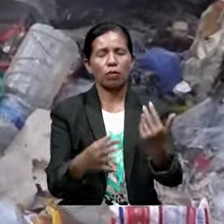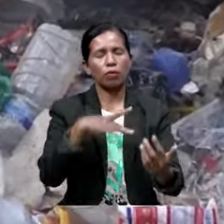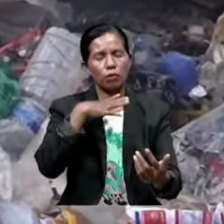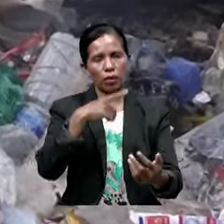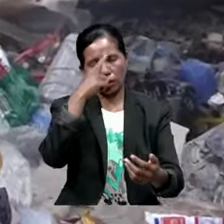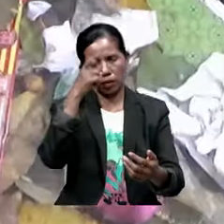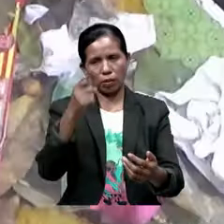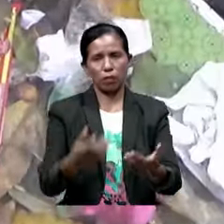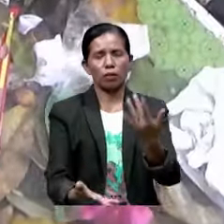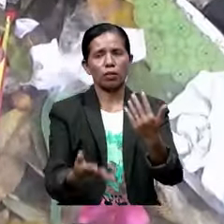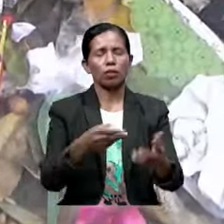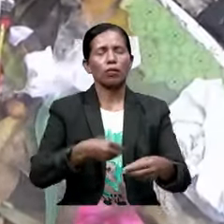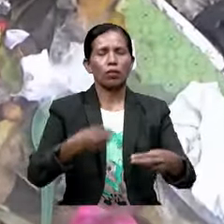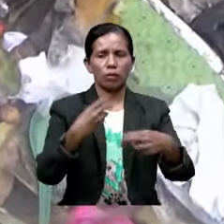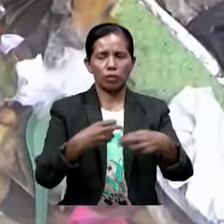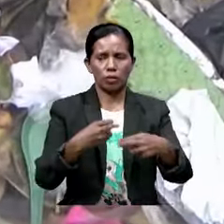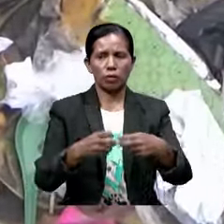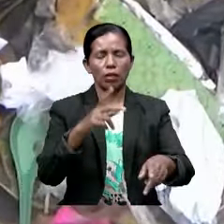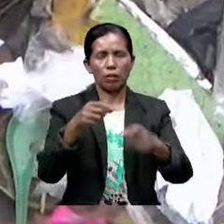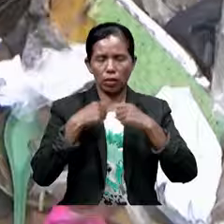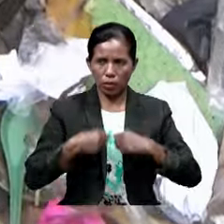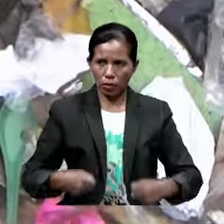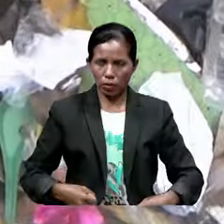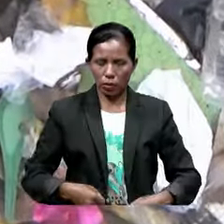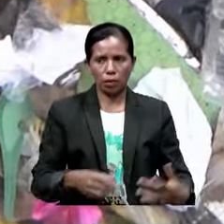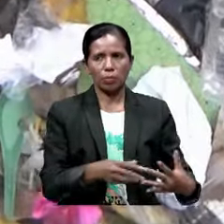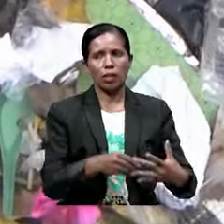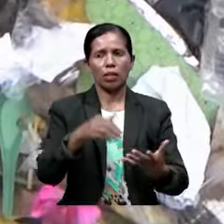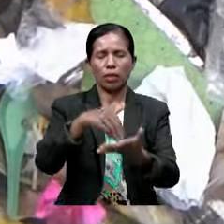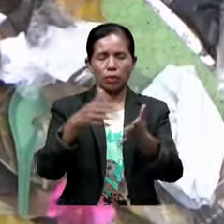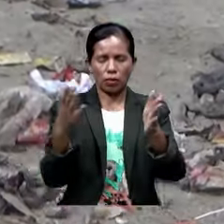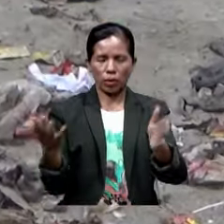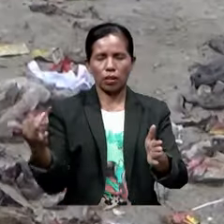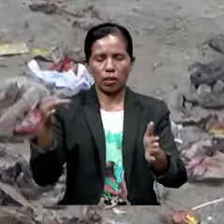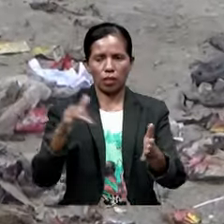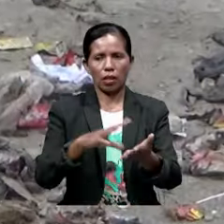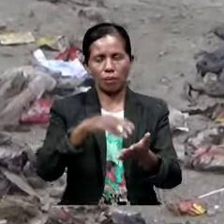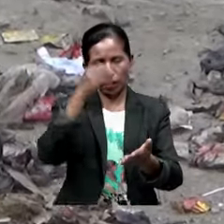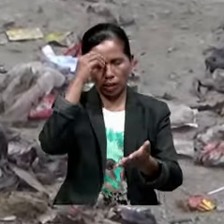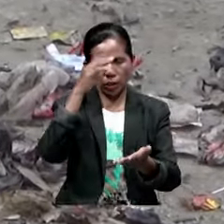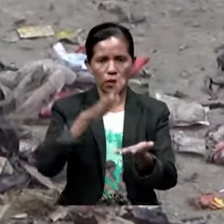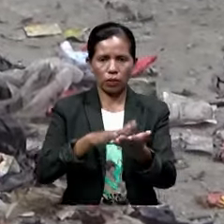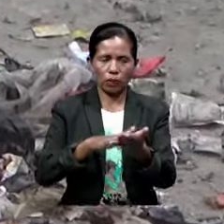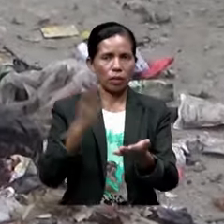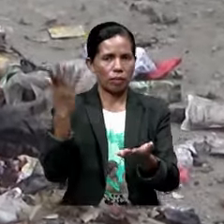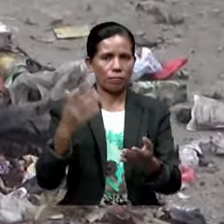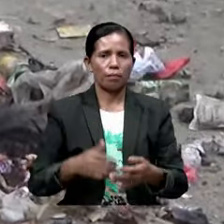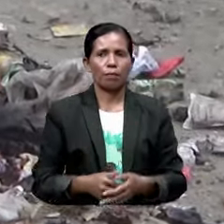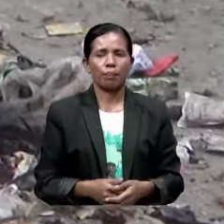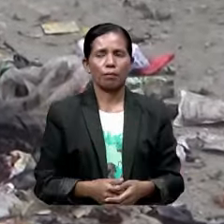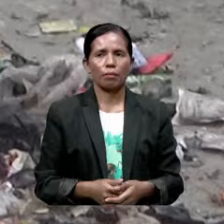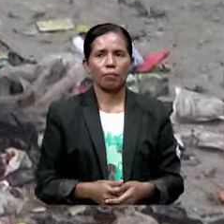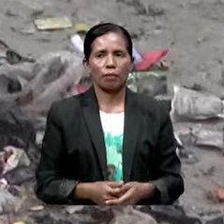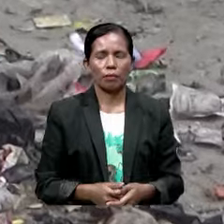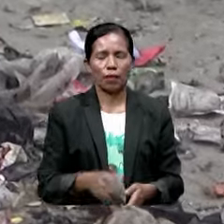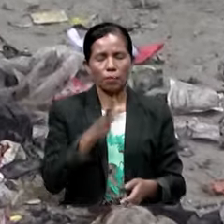tamba ahinya suar fo impactu ba emania Saudi liu-liu ba estudante sira nebe tuir hela prosesu aprendizazen. Ina nama na tufan tando